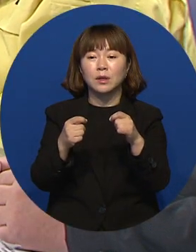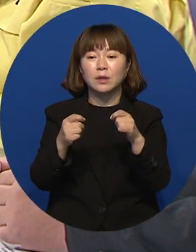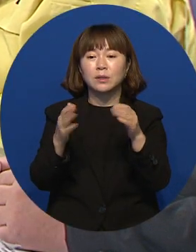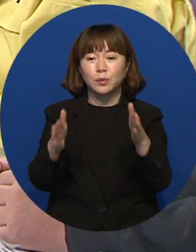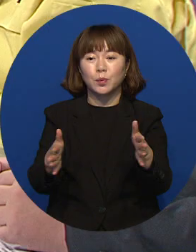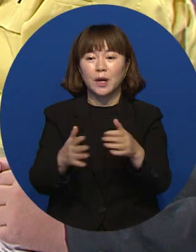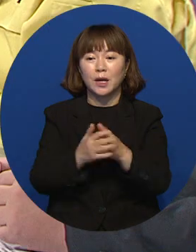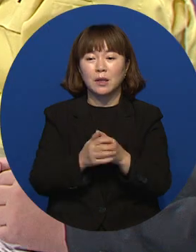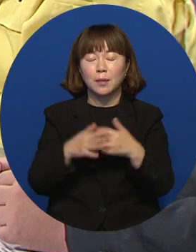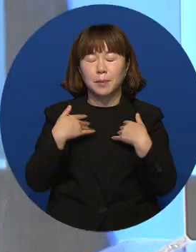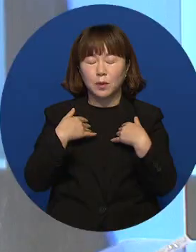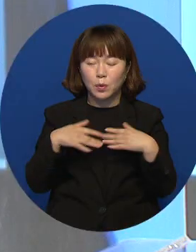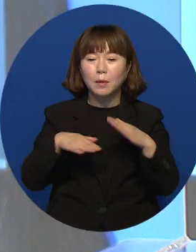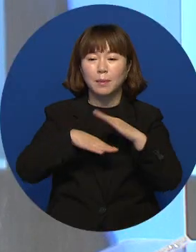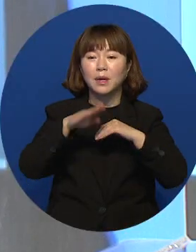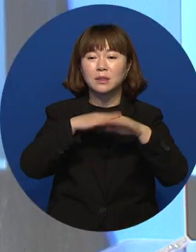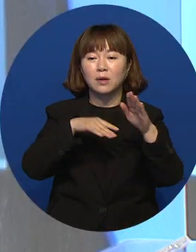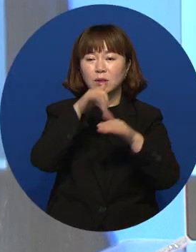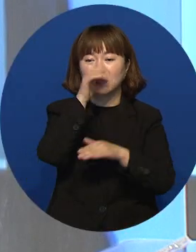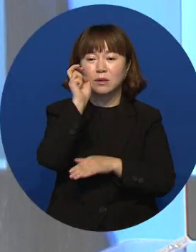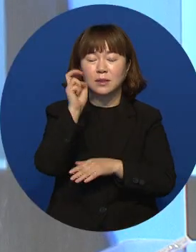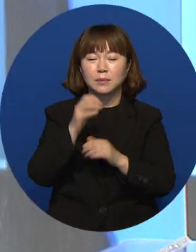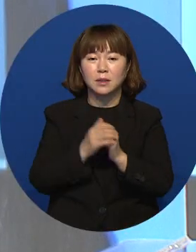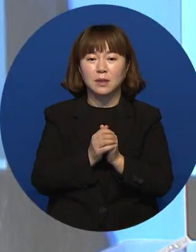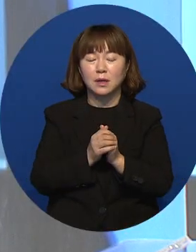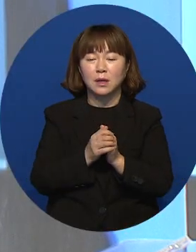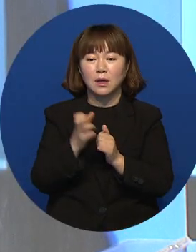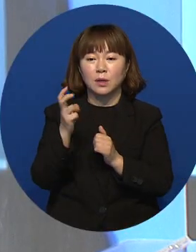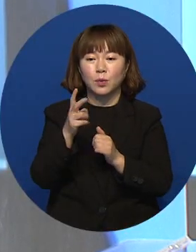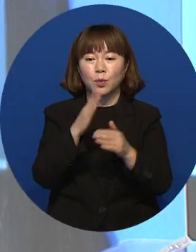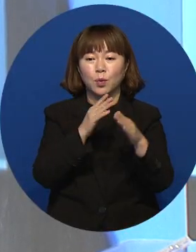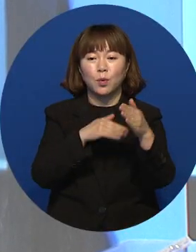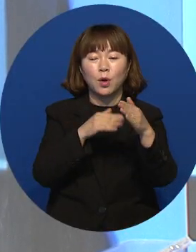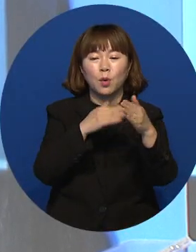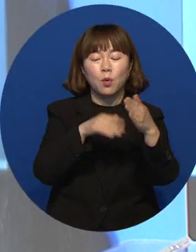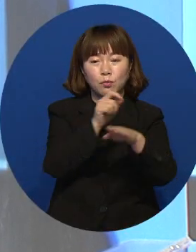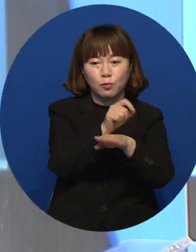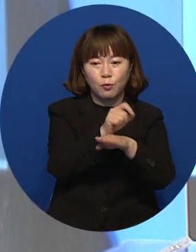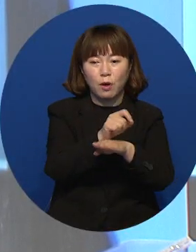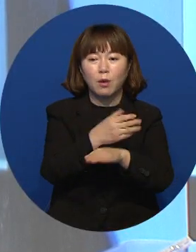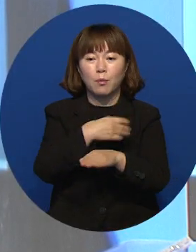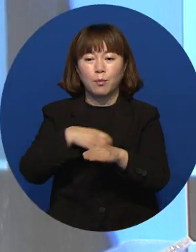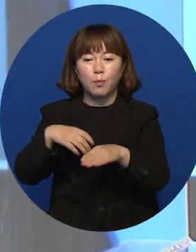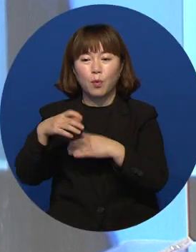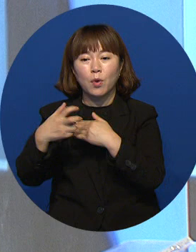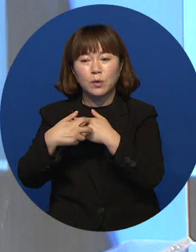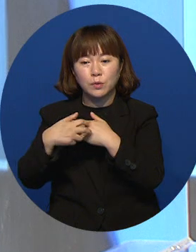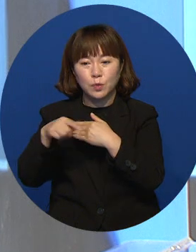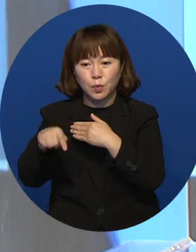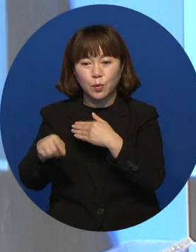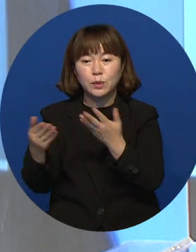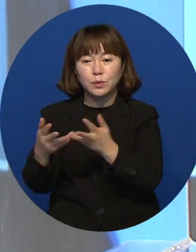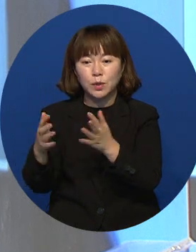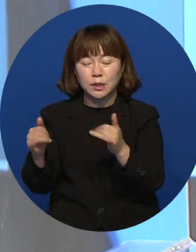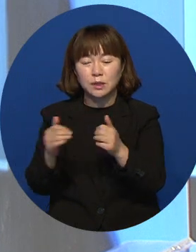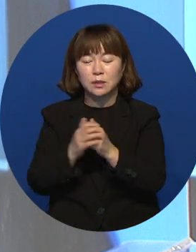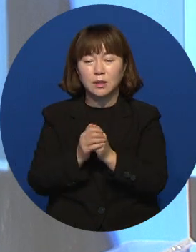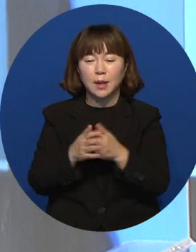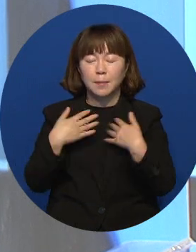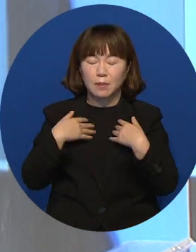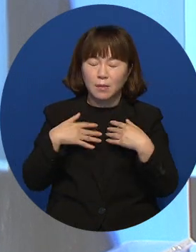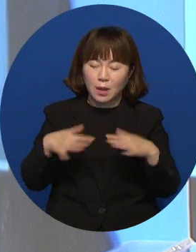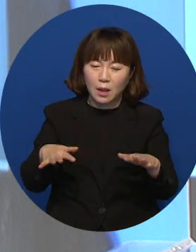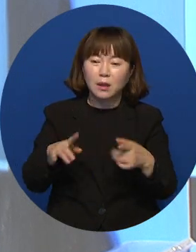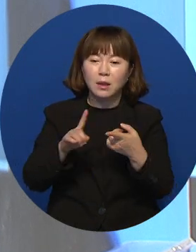있었구요 또 하나는 1 싼 현장에서 일하는 공무원이나 보건소 직원들 거의 번 호 된 상태로 일하고 있었습니다 그래서 이런